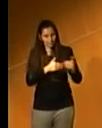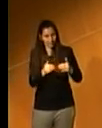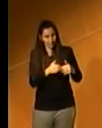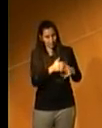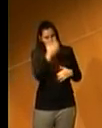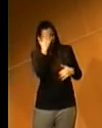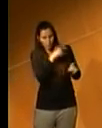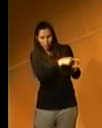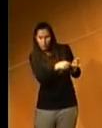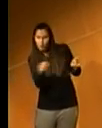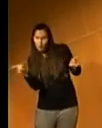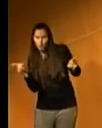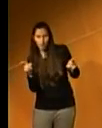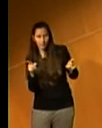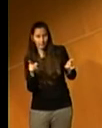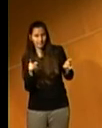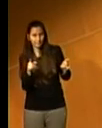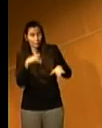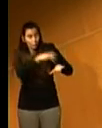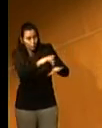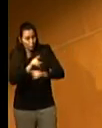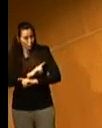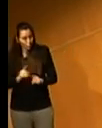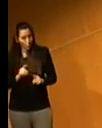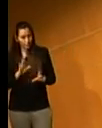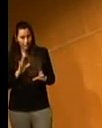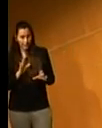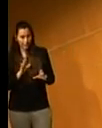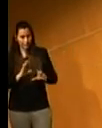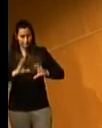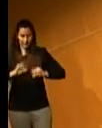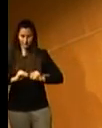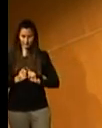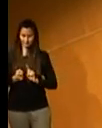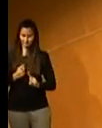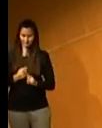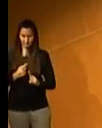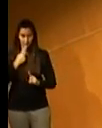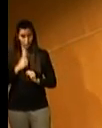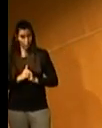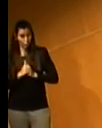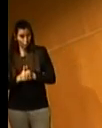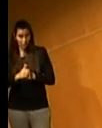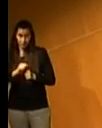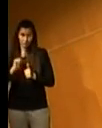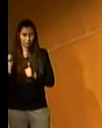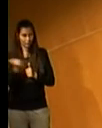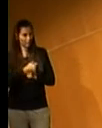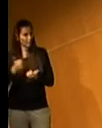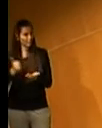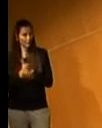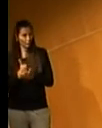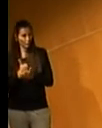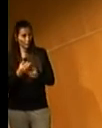privilégiée et c'est avec leur bagage en fait qu'ils vont pouvoir aider les